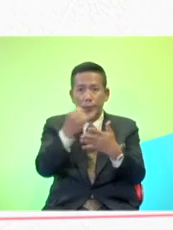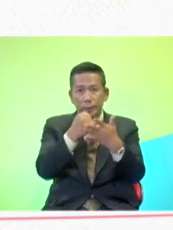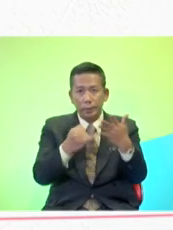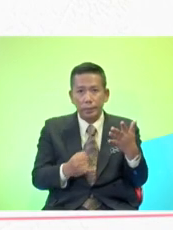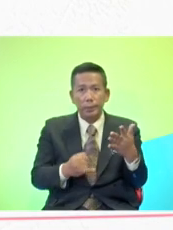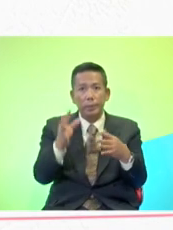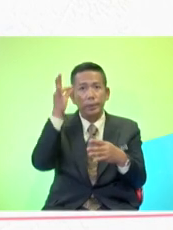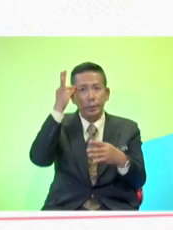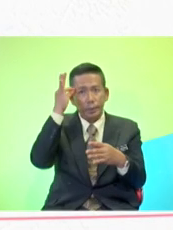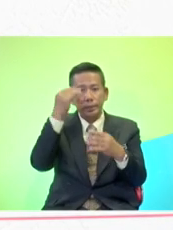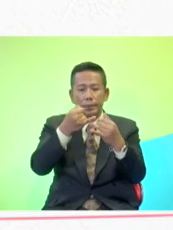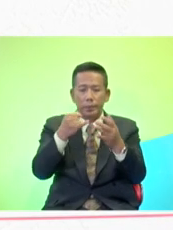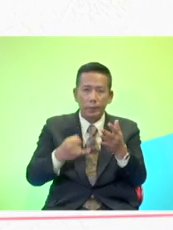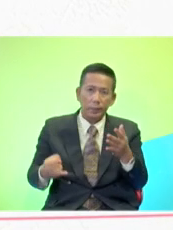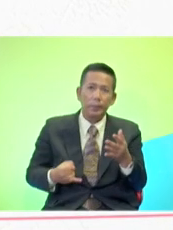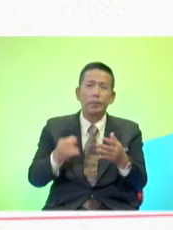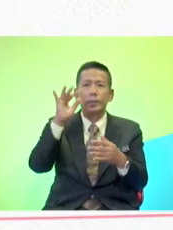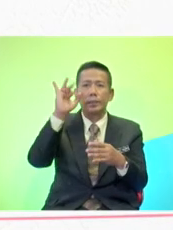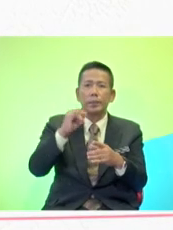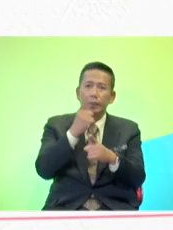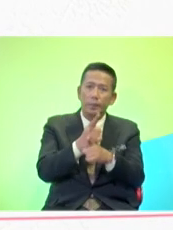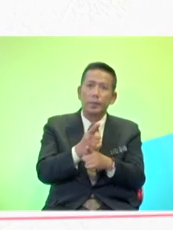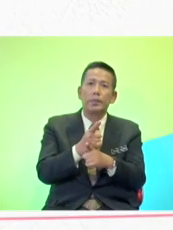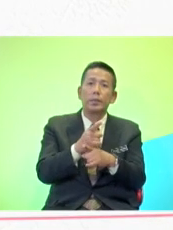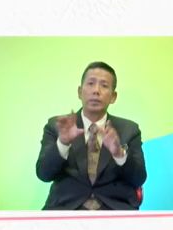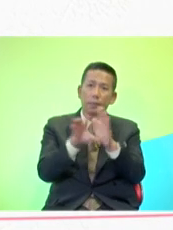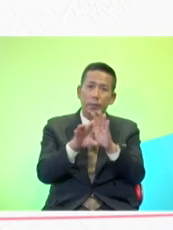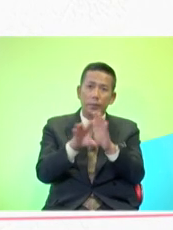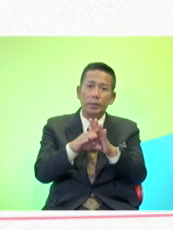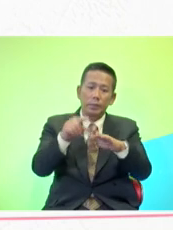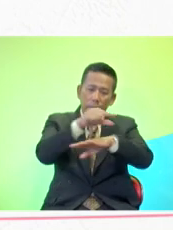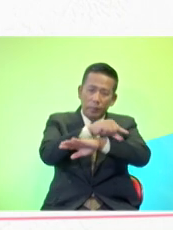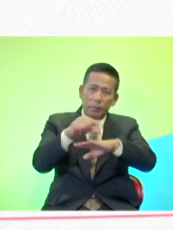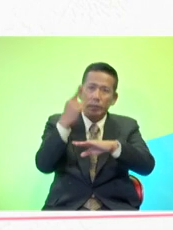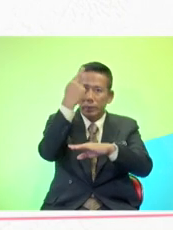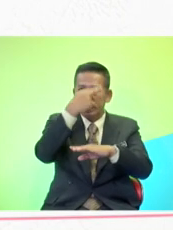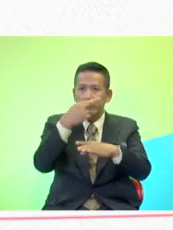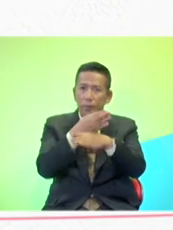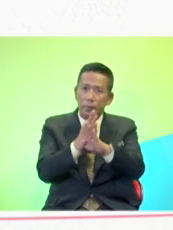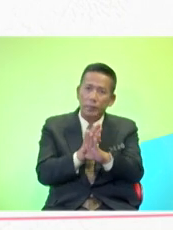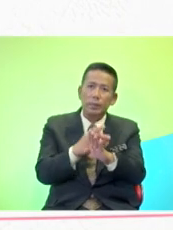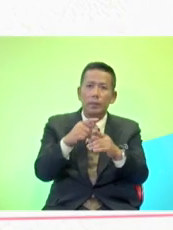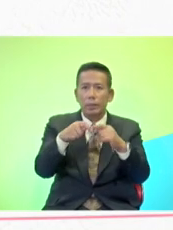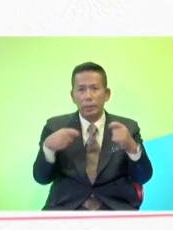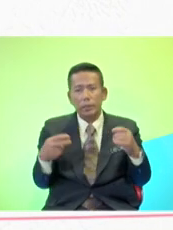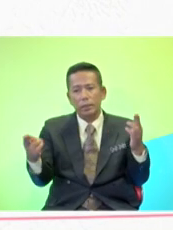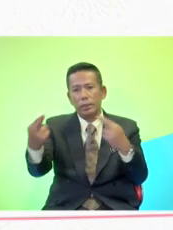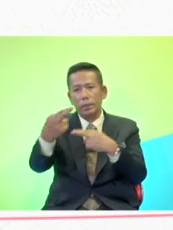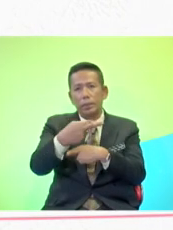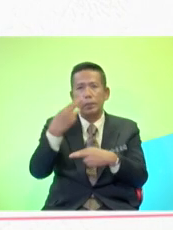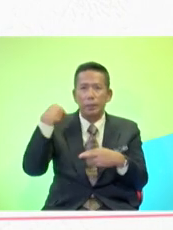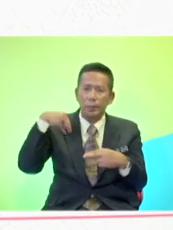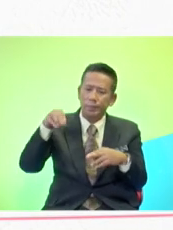dijual yang betul Contohnya penggunaan dari segi bahasa sendiri gadisan rupa Bentuk jalinan ruang yang mana mereka